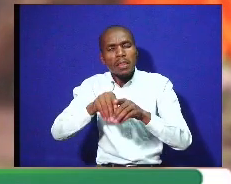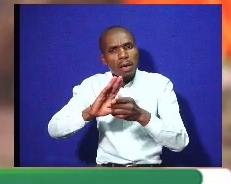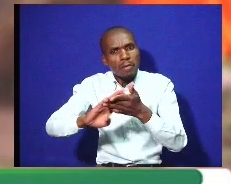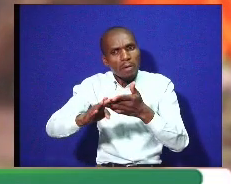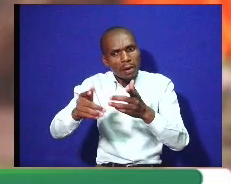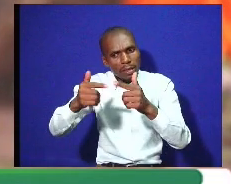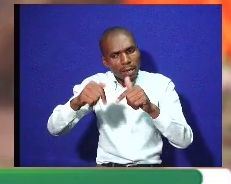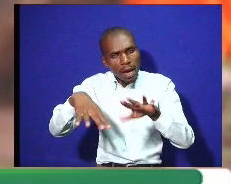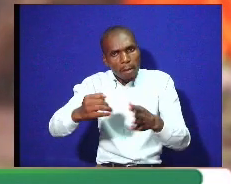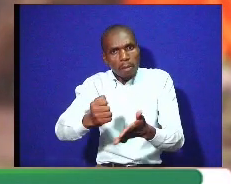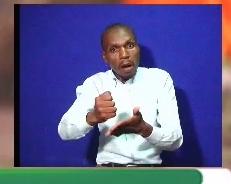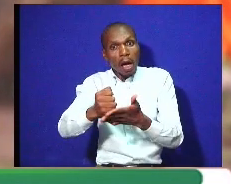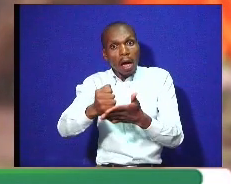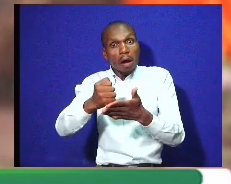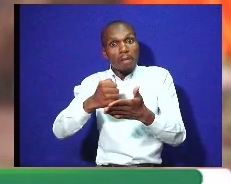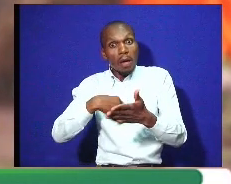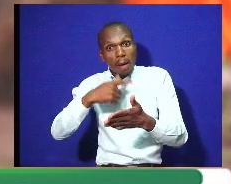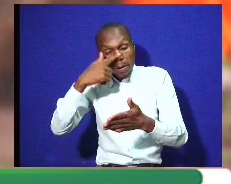ngo itunde.